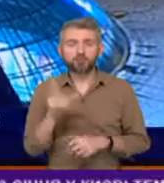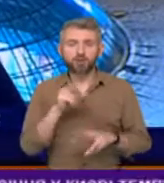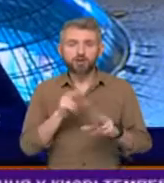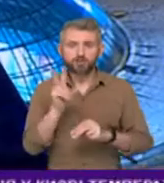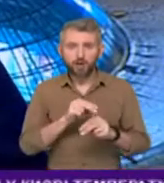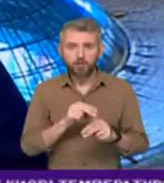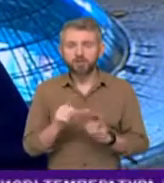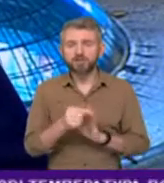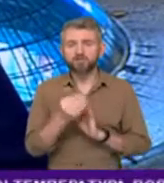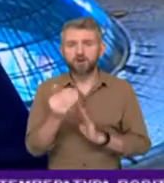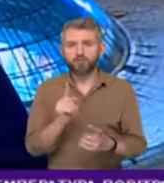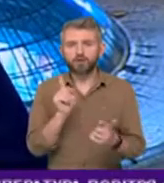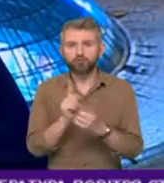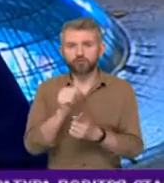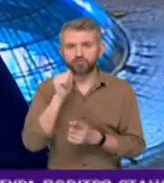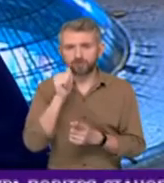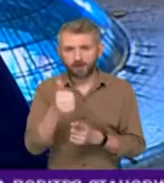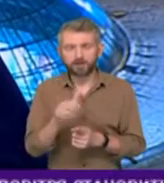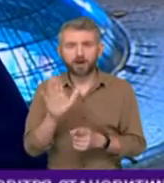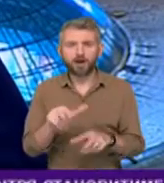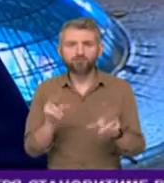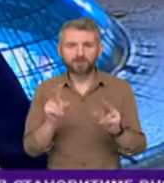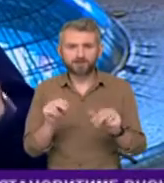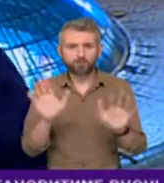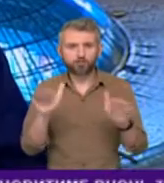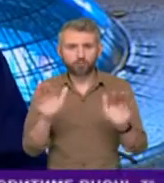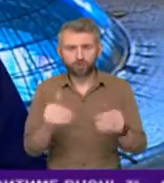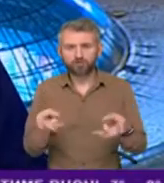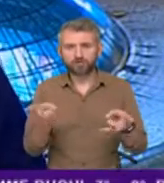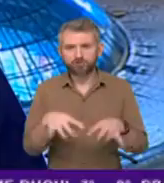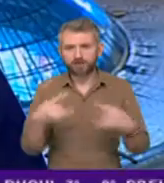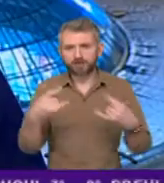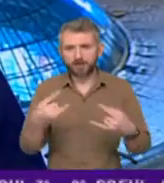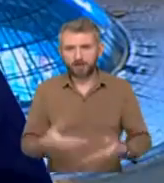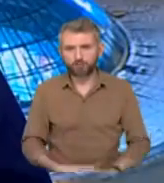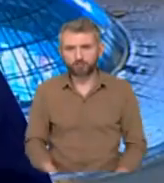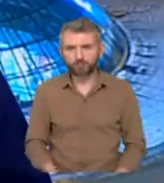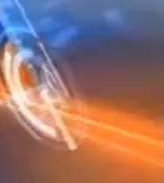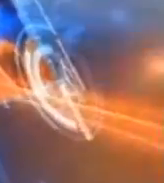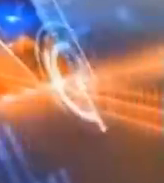сподіваюся з вами на зустріч завтра. Хай вам щастить, до побачення, залишайтеся з каналом.